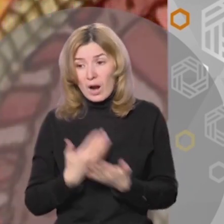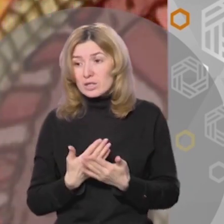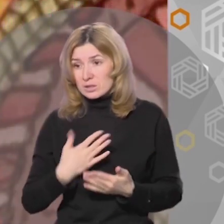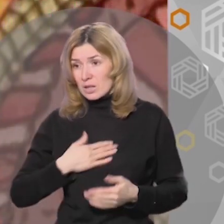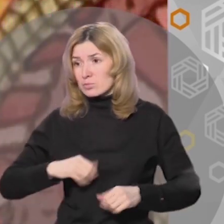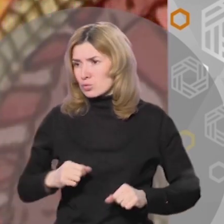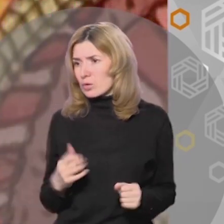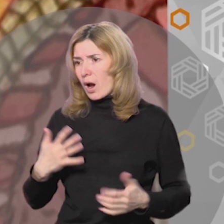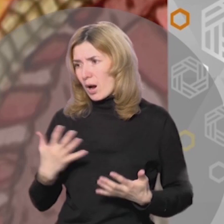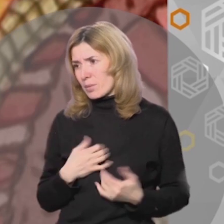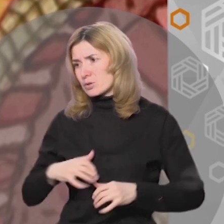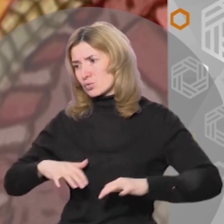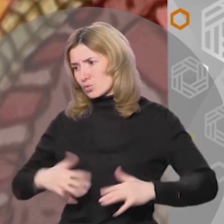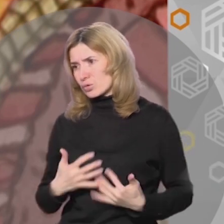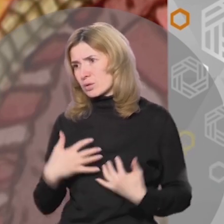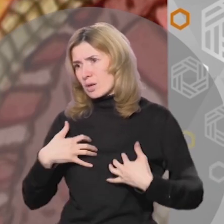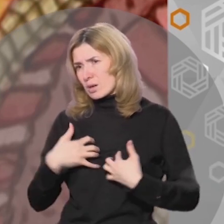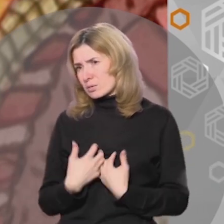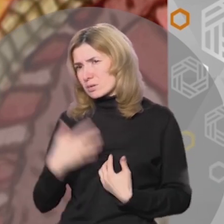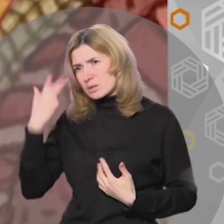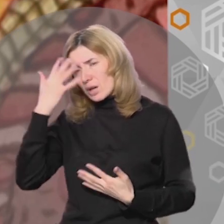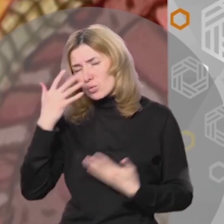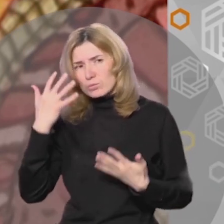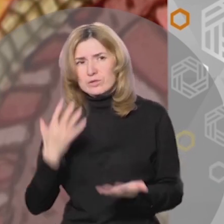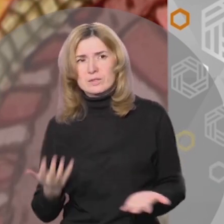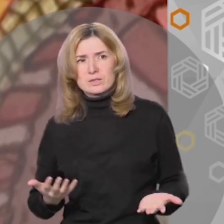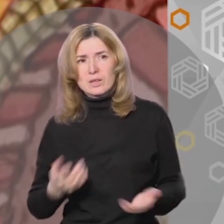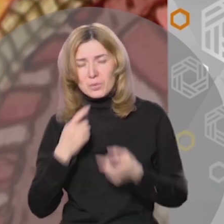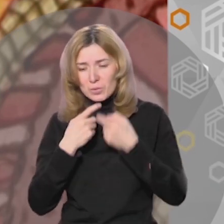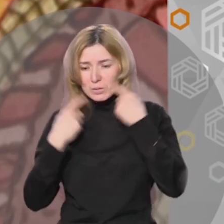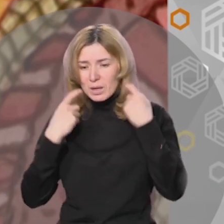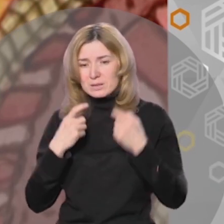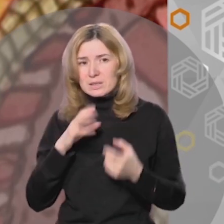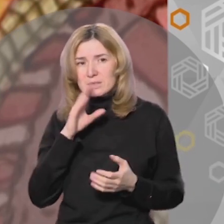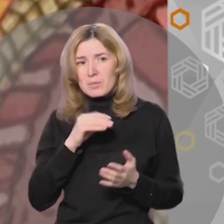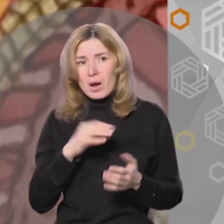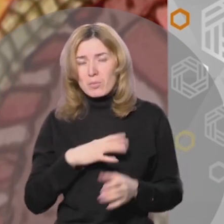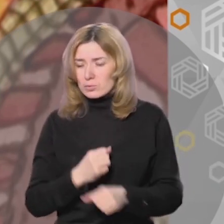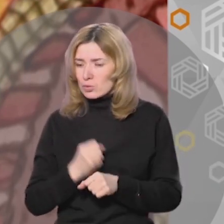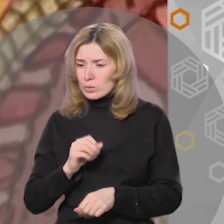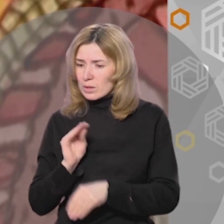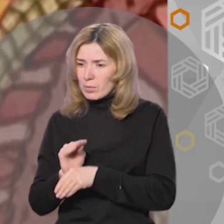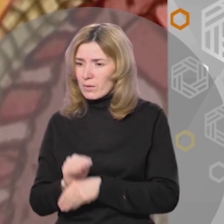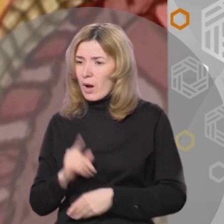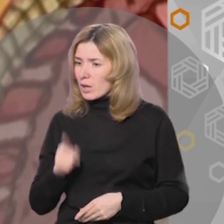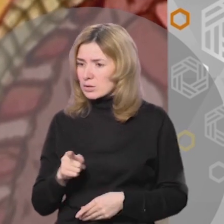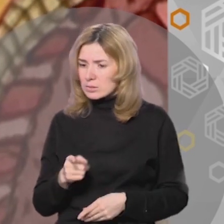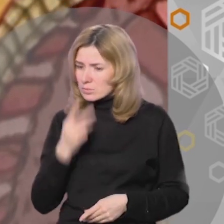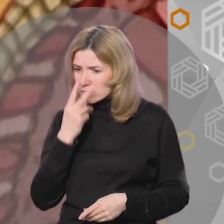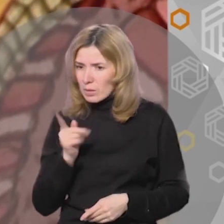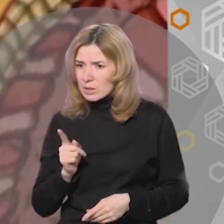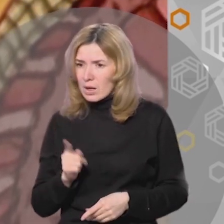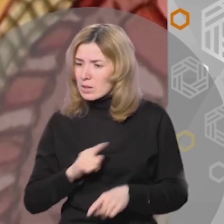Кажется, с нашим другом Орликом опять случилась задумчивость, улыбнулся Бернар, а потом строго добавил: а ты,